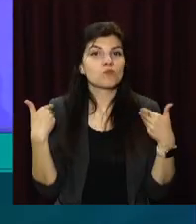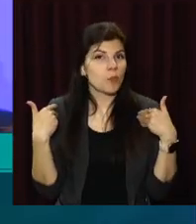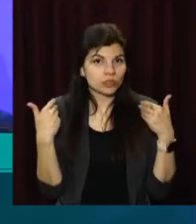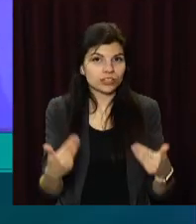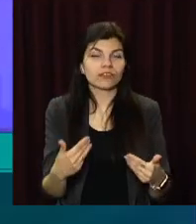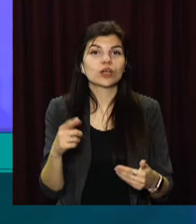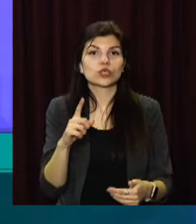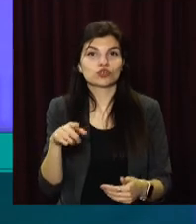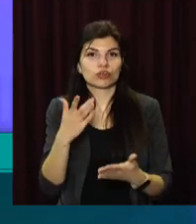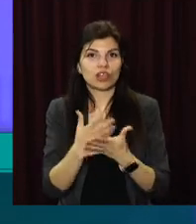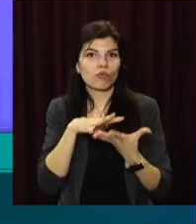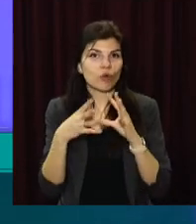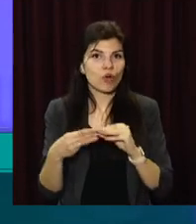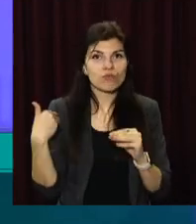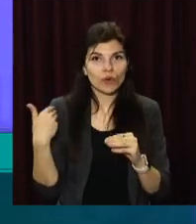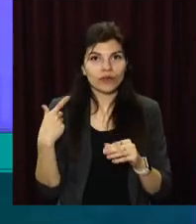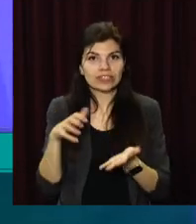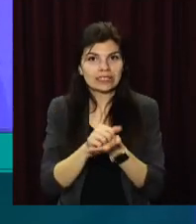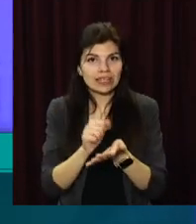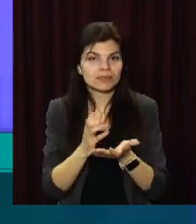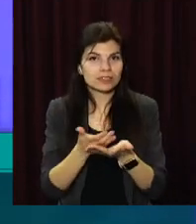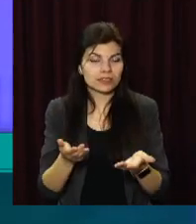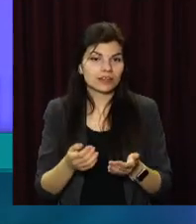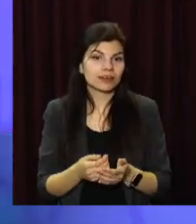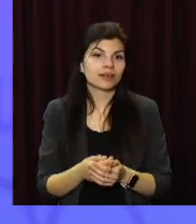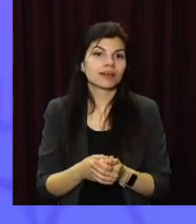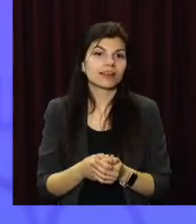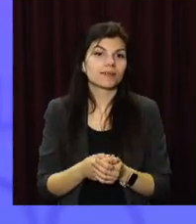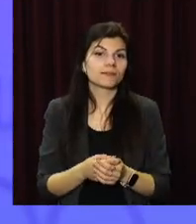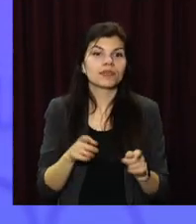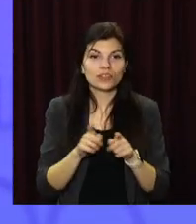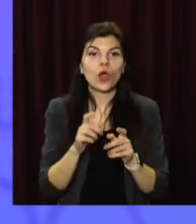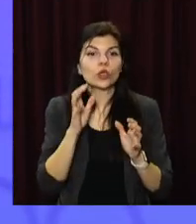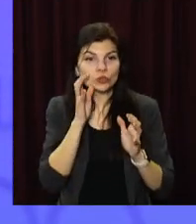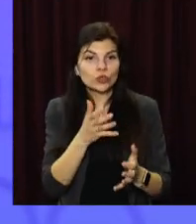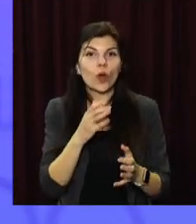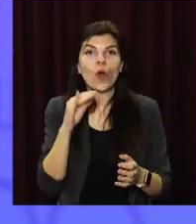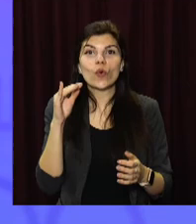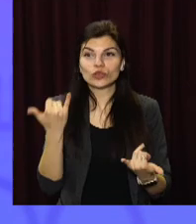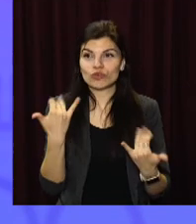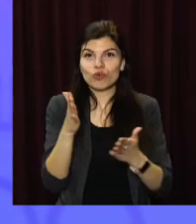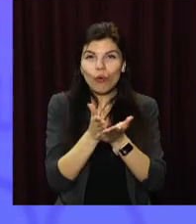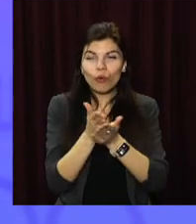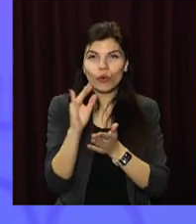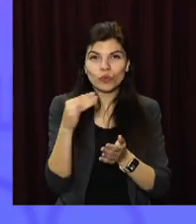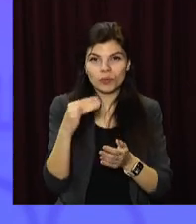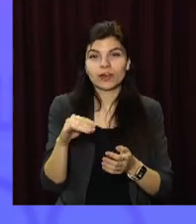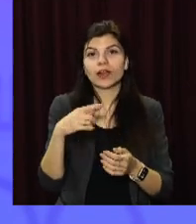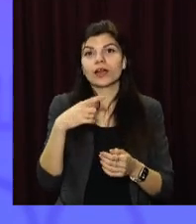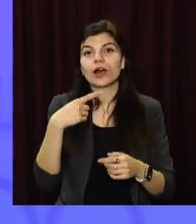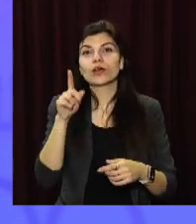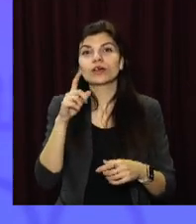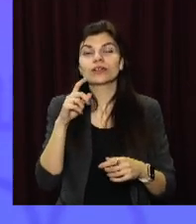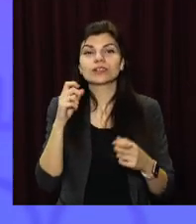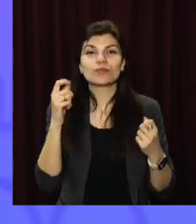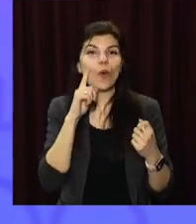історію. Недавно, буквально місяць назад, відмічали також вже такий серйозний ювілей ЮСШ номер 1, зараз ЮСШ номер 2. І, звісно